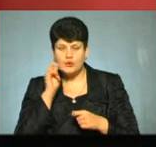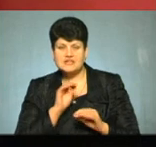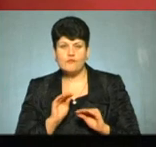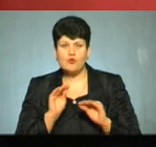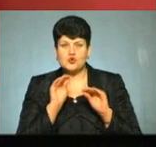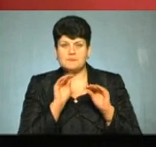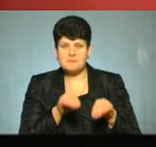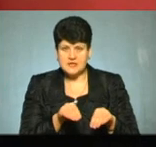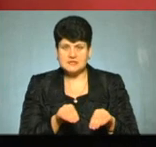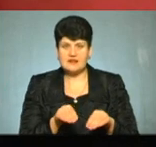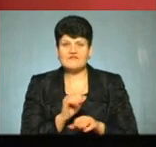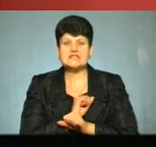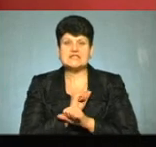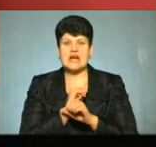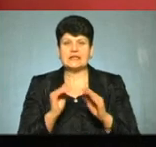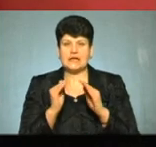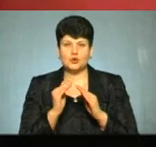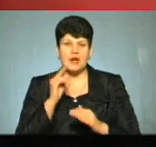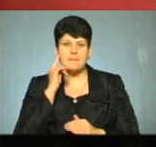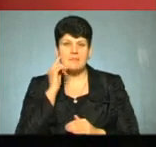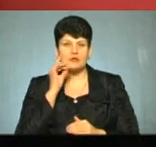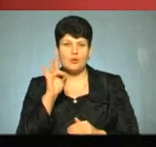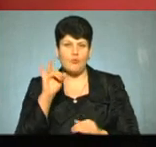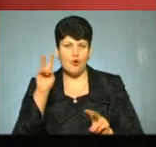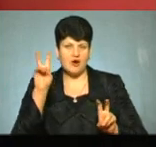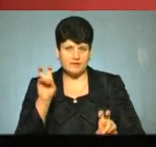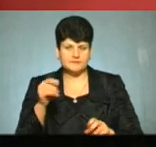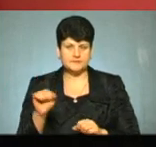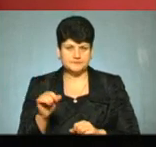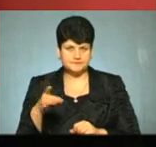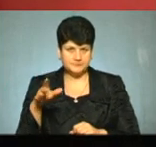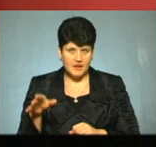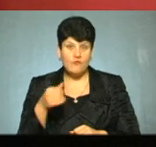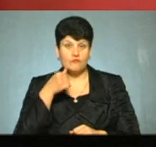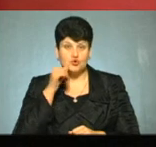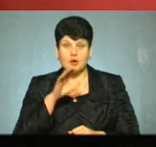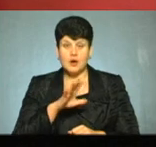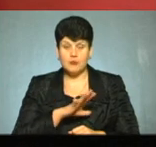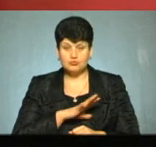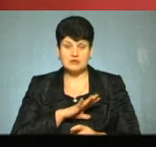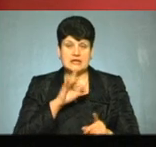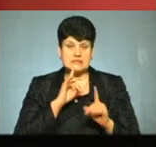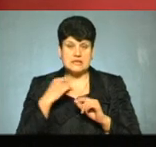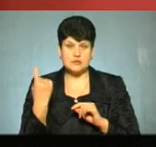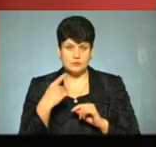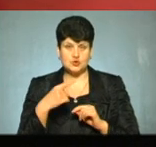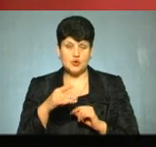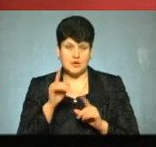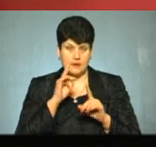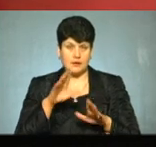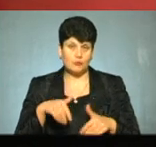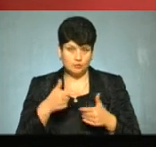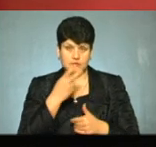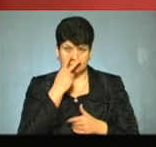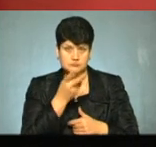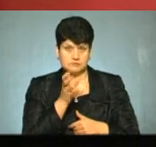українців розмістять, зокрема, на санаторії Медобори, що на Теребовлянщині, вчора відбулася сесія обласної ради, і пропоную